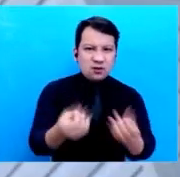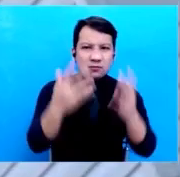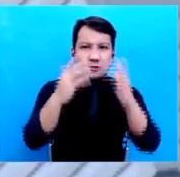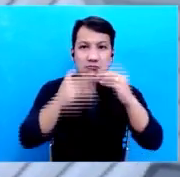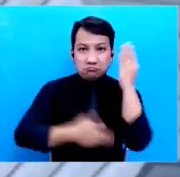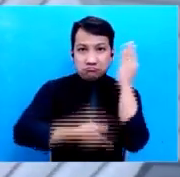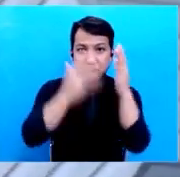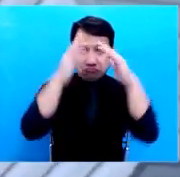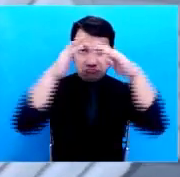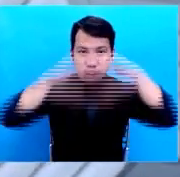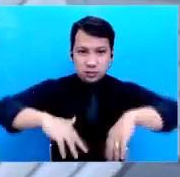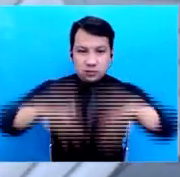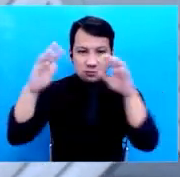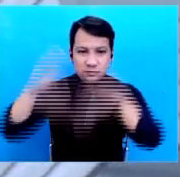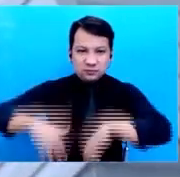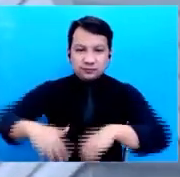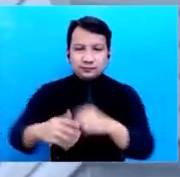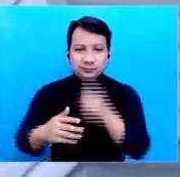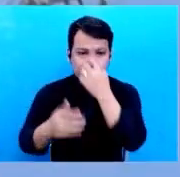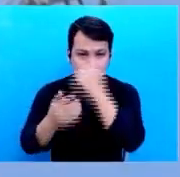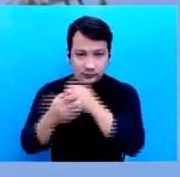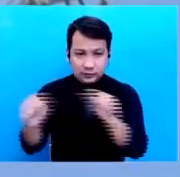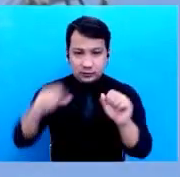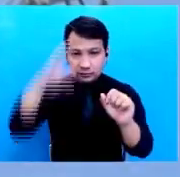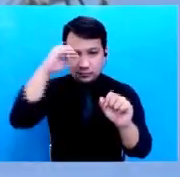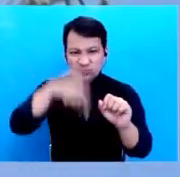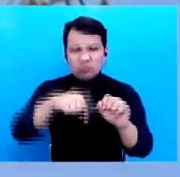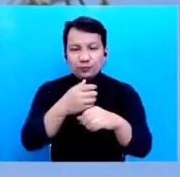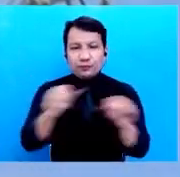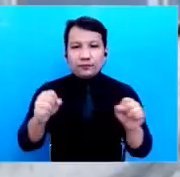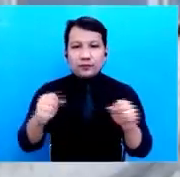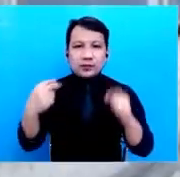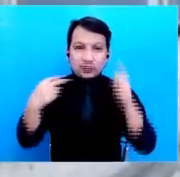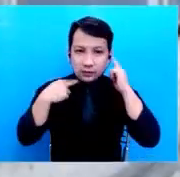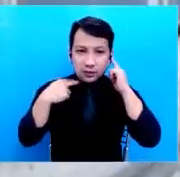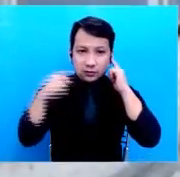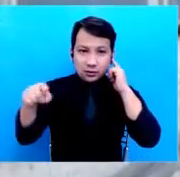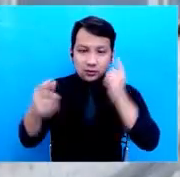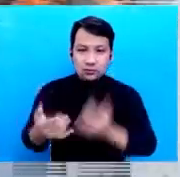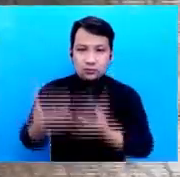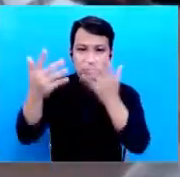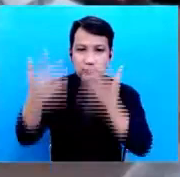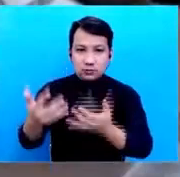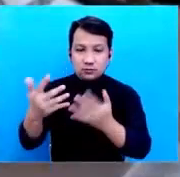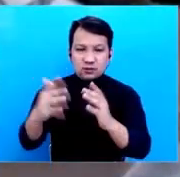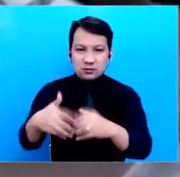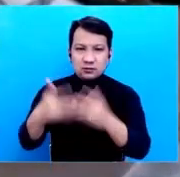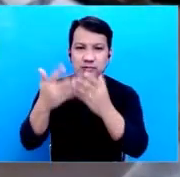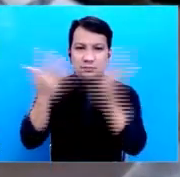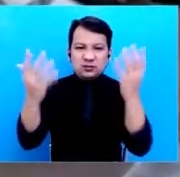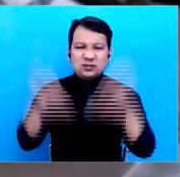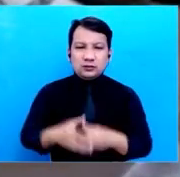nawasak. Kinakailangan namang sagipin ang lalaking yan matapos matrap sa nasunog na gusali.